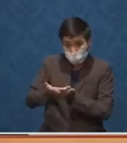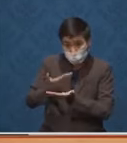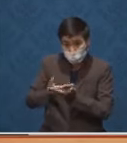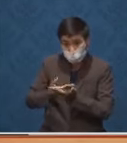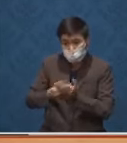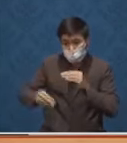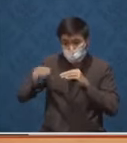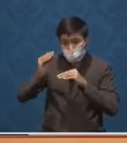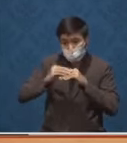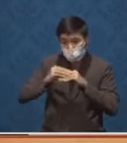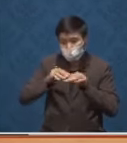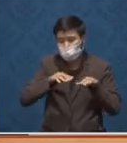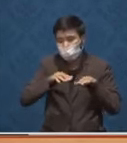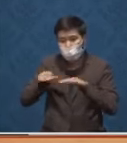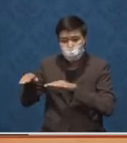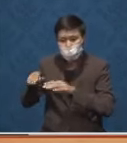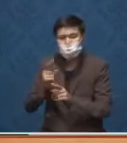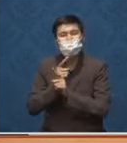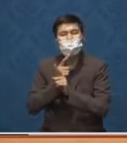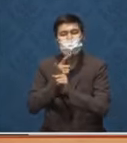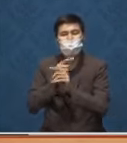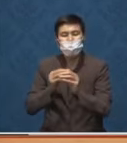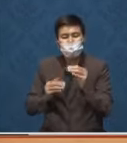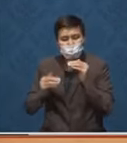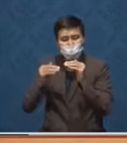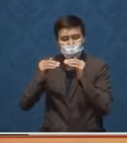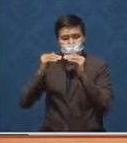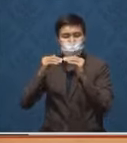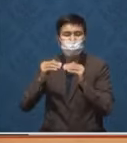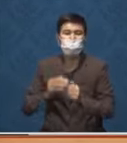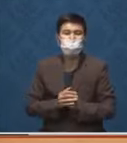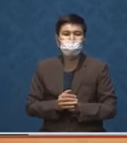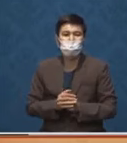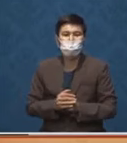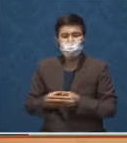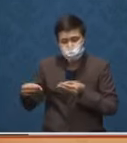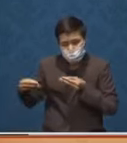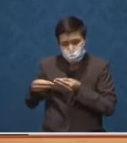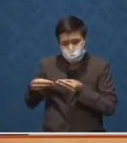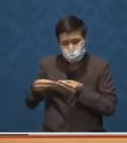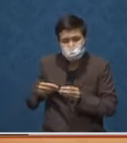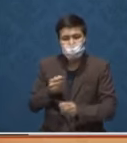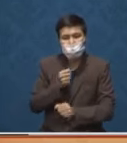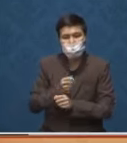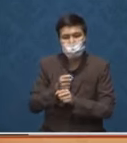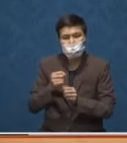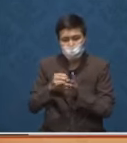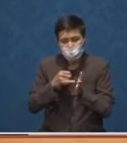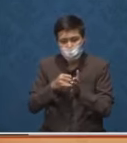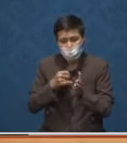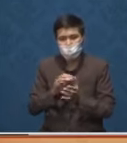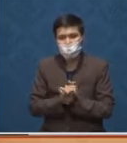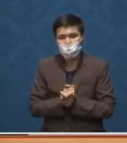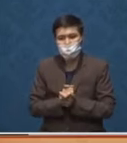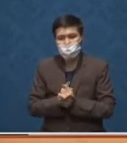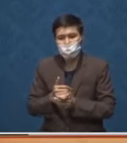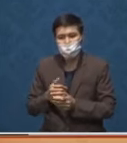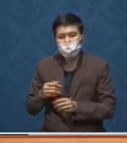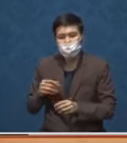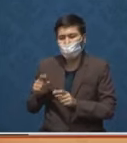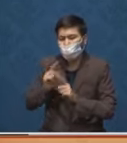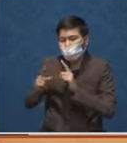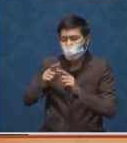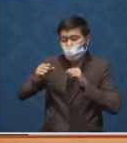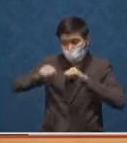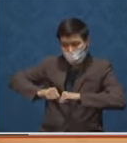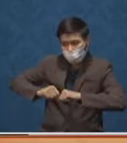พร้อมๆกันทุกอย่างขึ้นราคาตามๆกันไปอะค่ะก็จบแล้วมันหัวง่ายยิ่งมีผู้ประกอบการน้อยรายมันยิ่งหัวง่ายมากขึ้นนะ